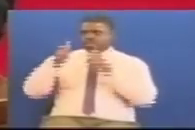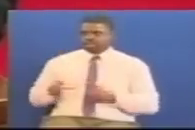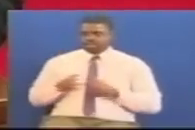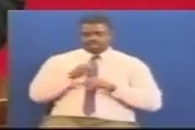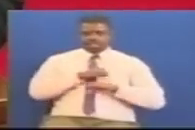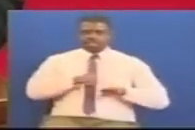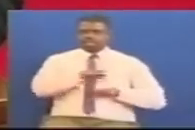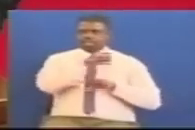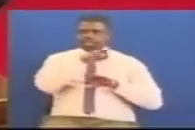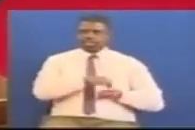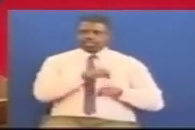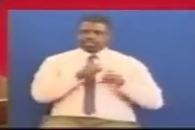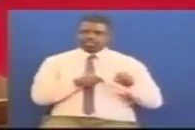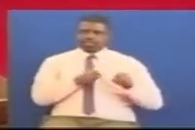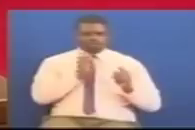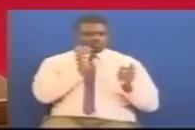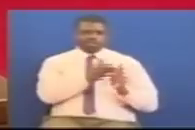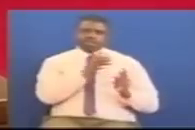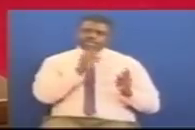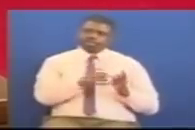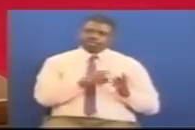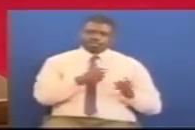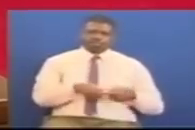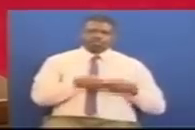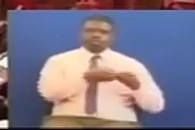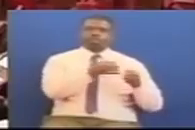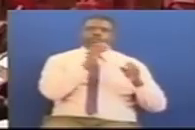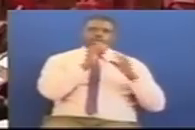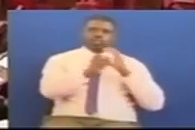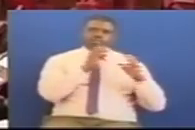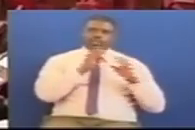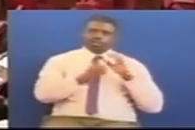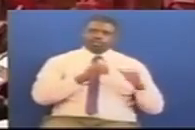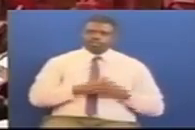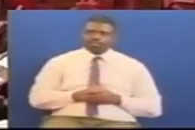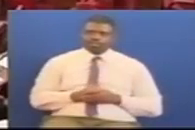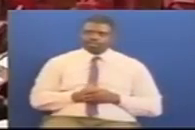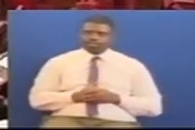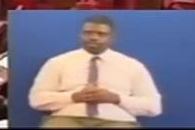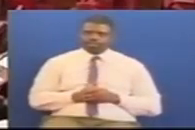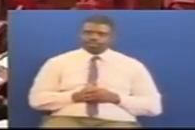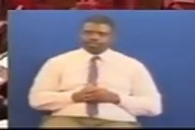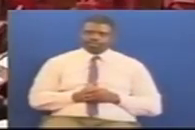cha Bezi kitakuwemo kwa ajili ya kupelekewa mawasiliano. Asante.